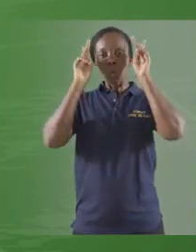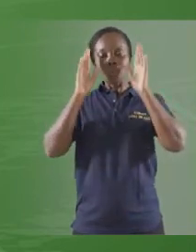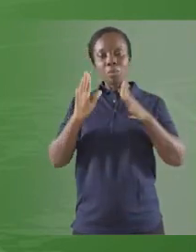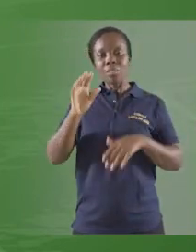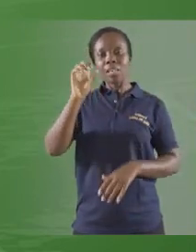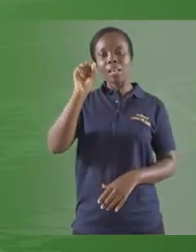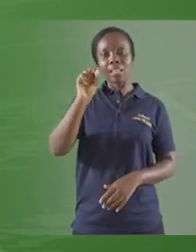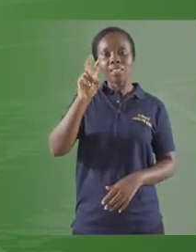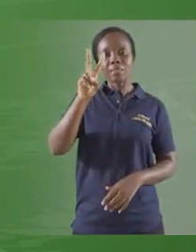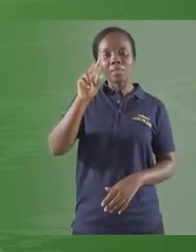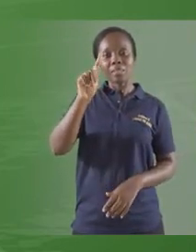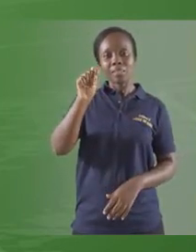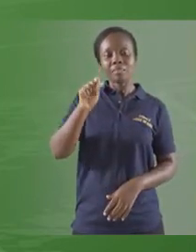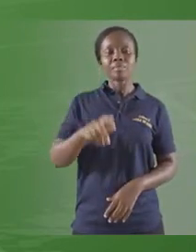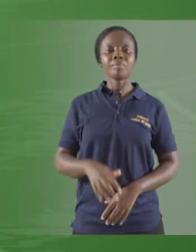SVT.